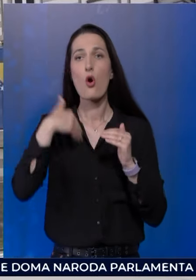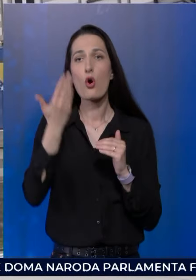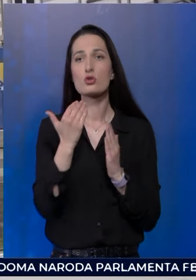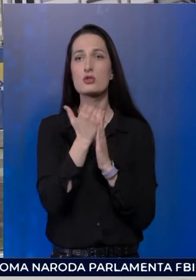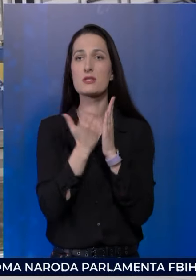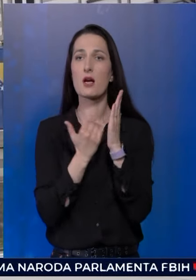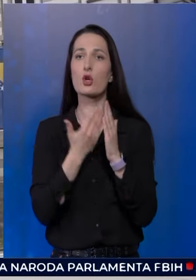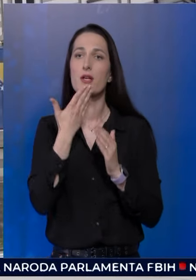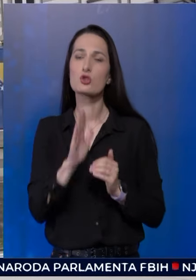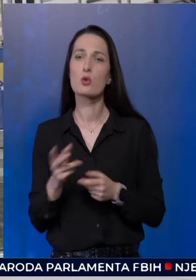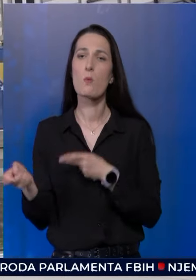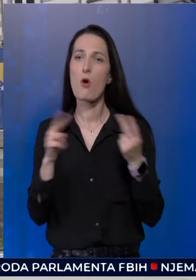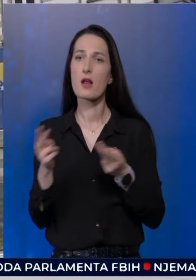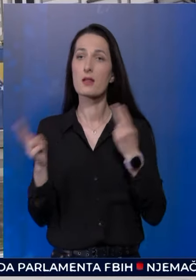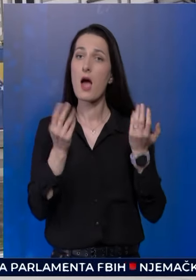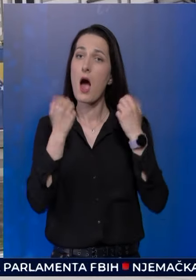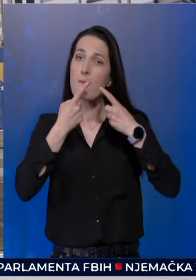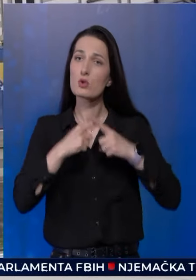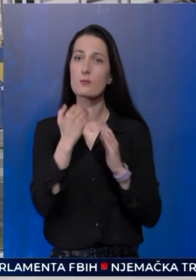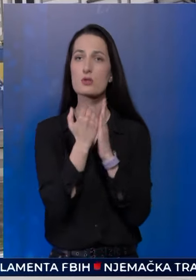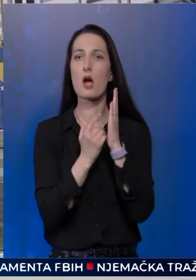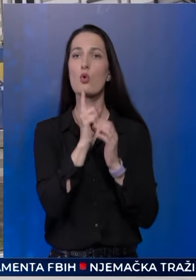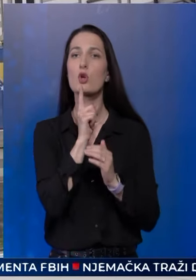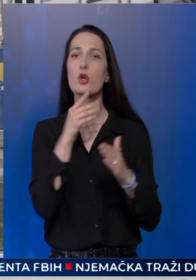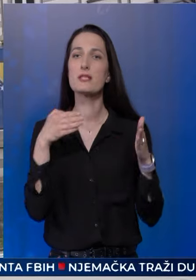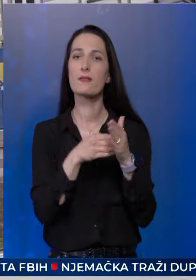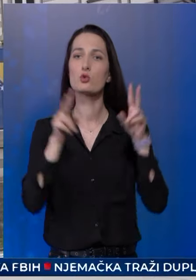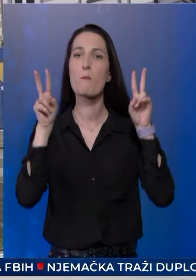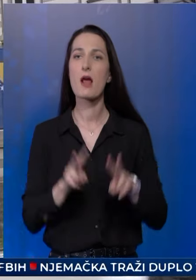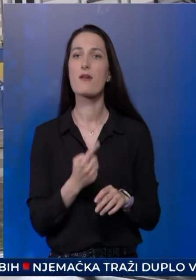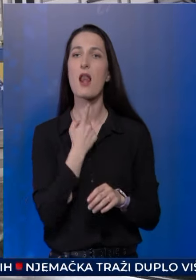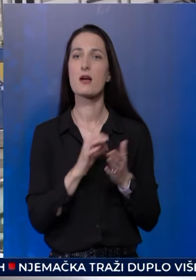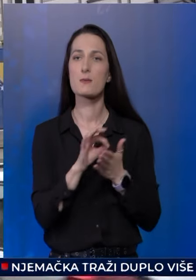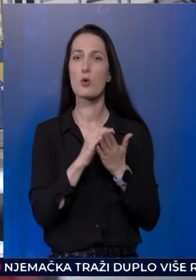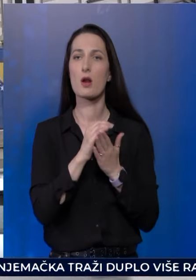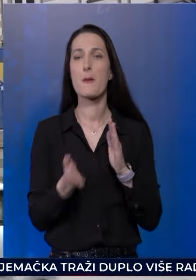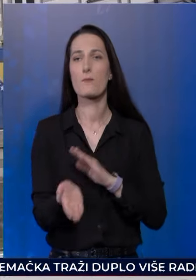nivoima donosili zakoni na štetu povratnika, a posebno zakoni koji se tiču prava